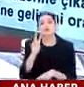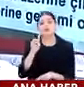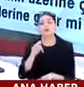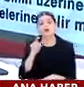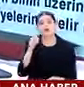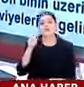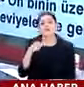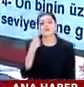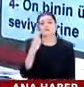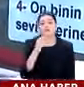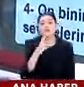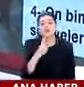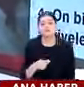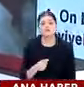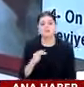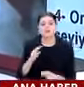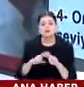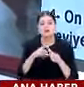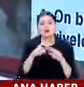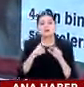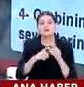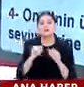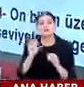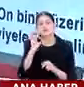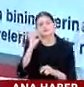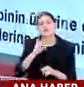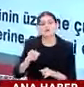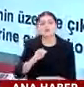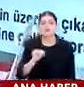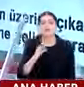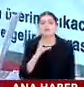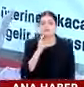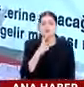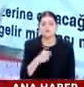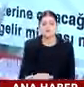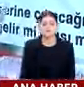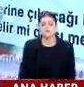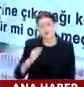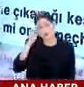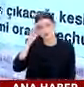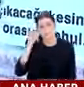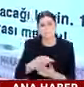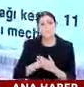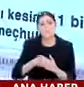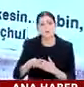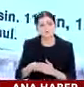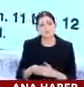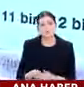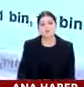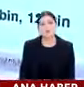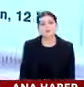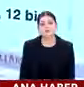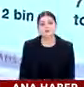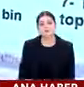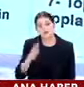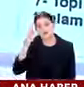pay 6.1 bu yine kat sayısının sıfıra yaklaşması ile çözülecek bir mesele asgari ücretten başlayarak asgari ücret asgari